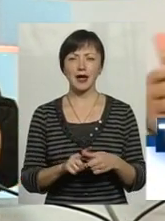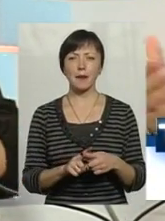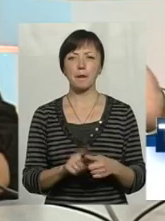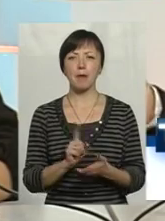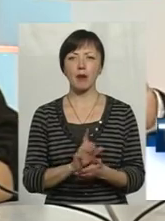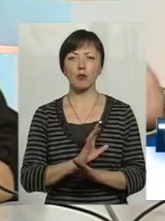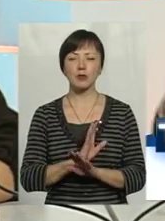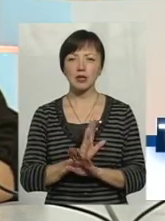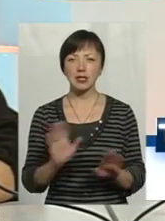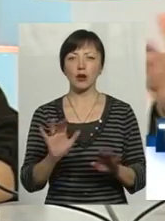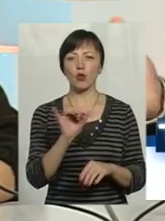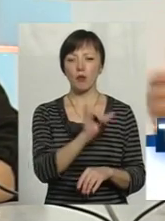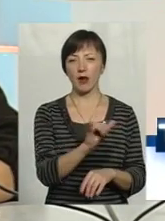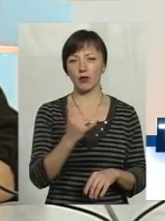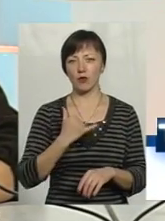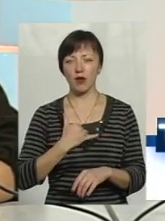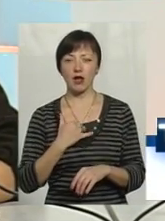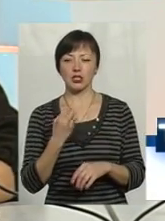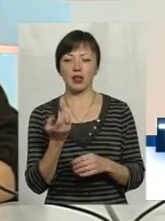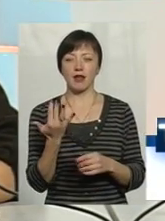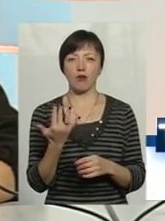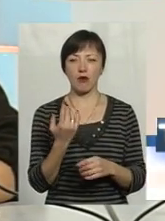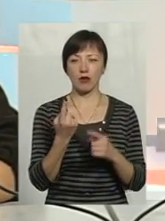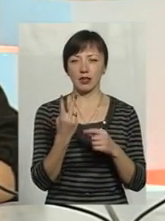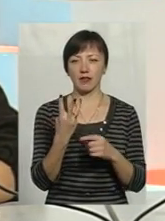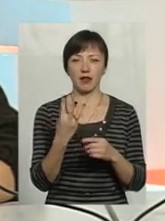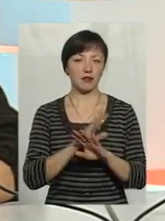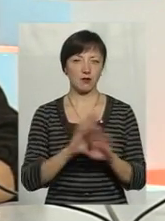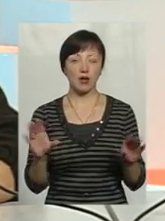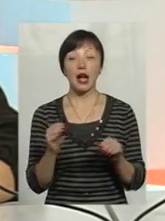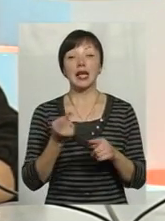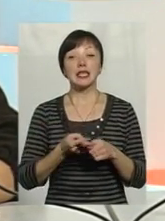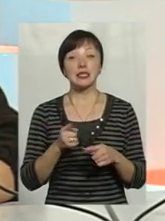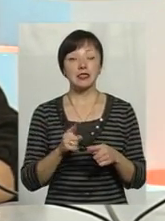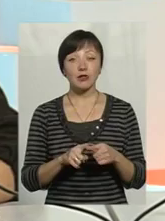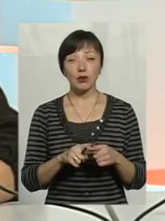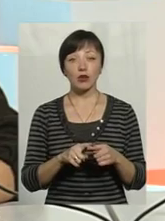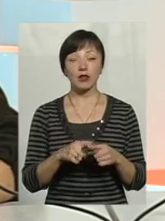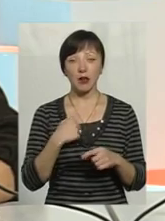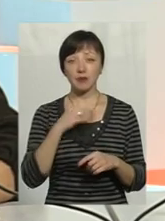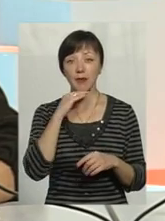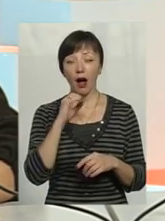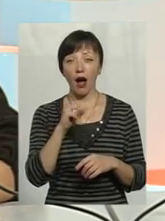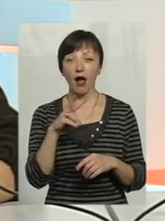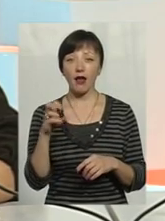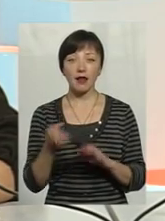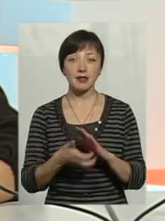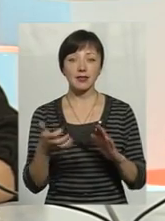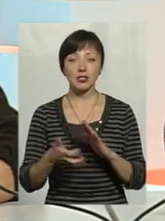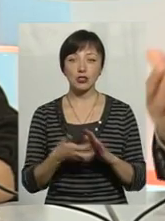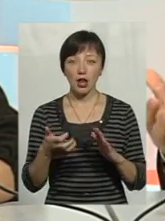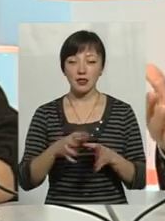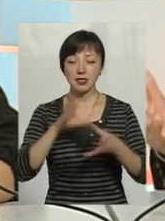не тільки у Альони, у мене, чи ще у кількох там активістів. Цього нам вистачає. Але не вистачає